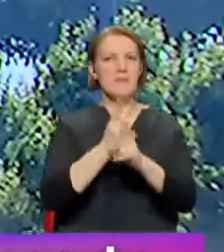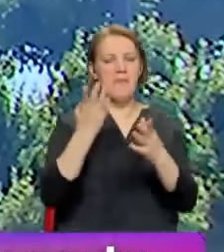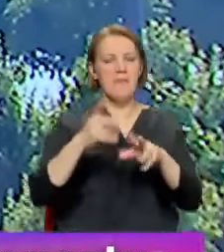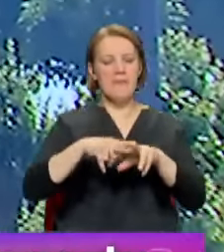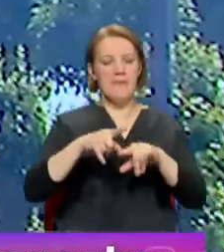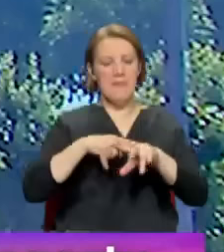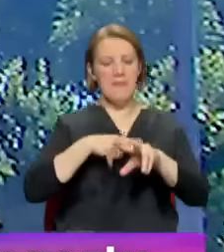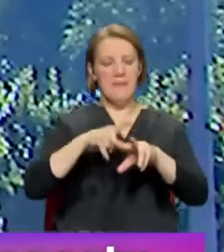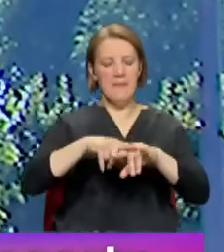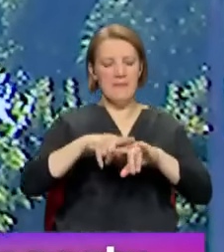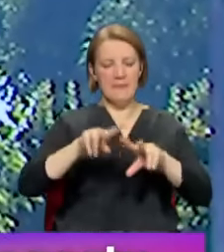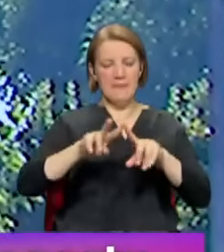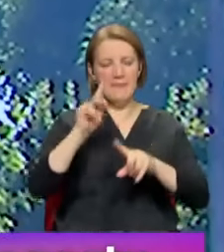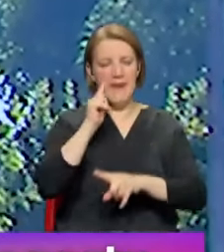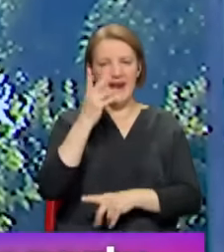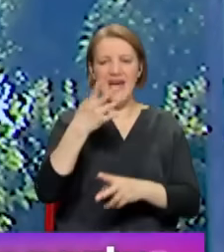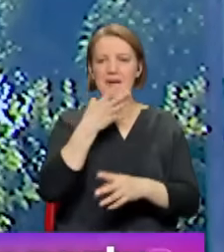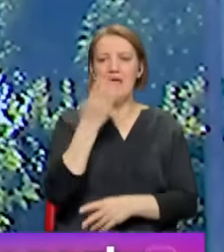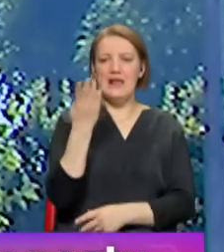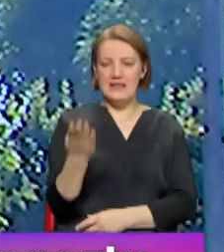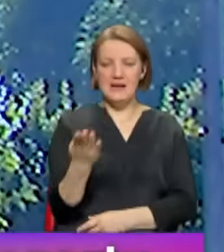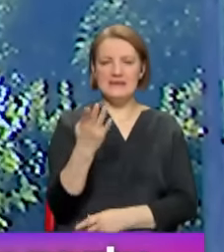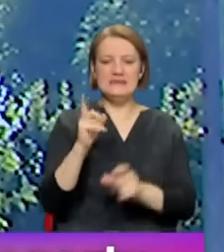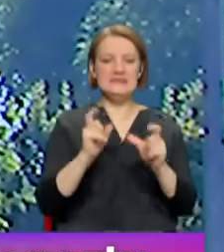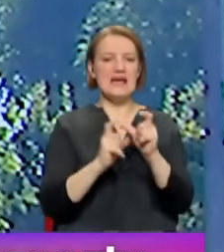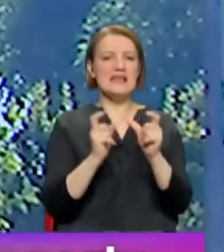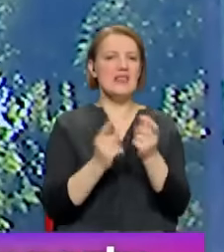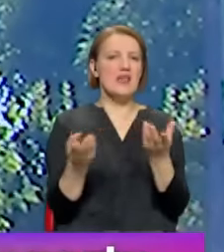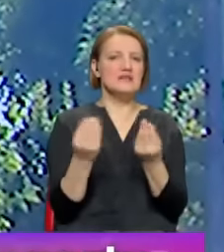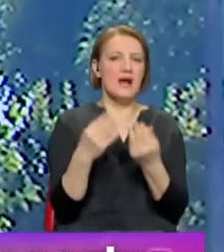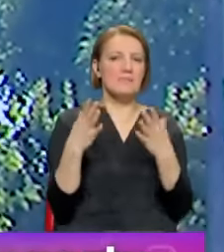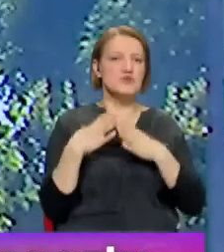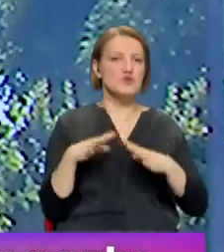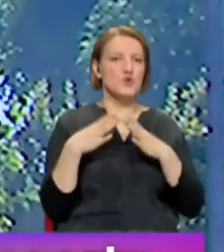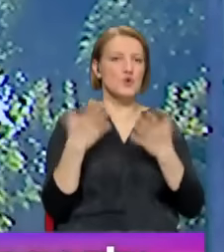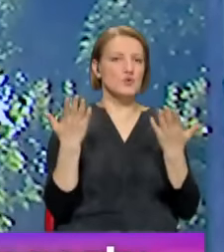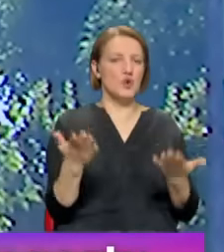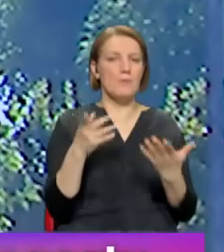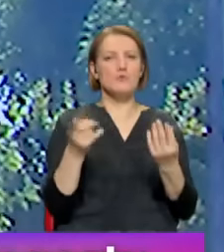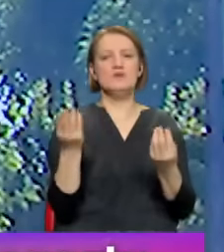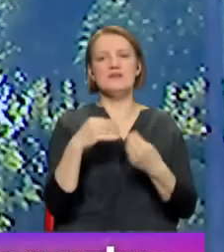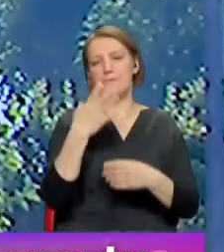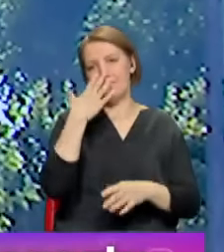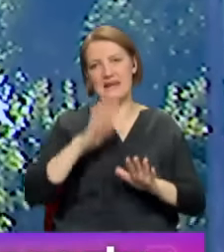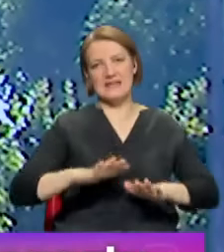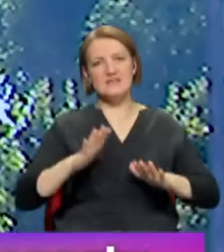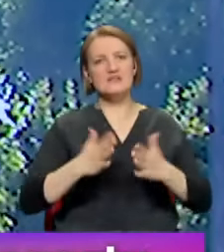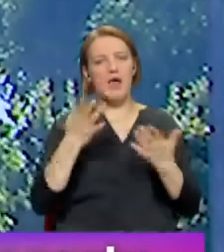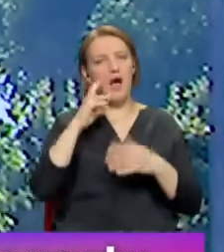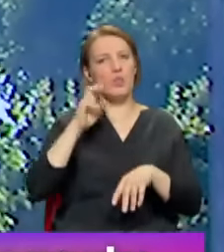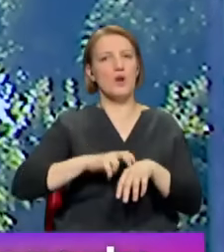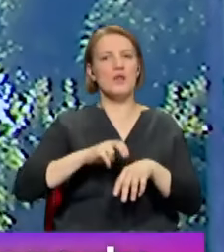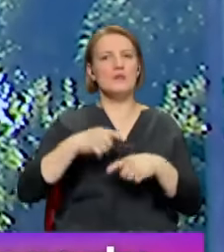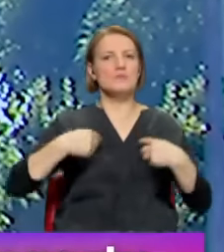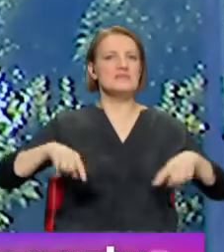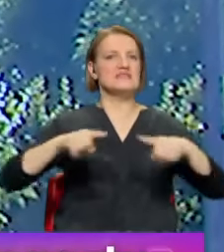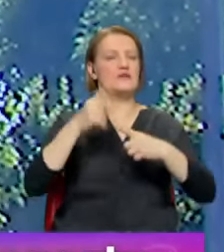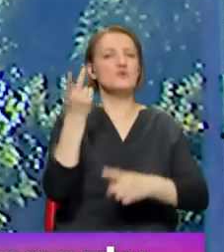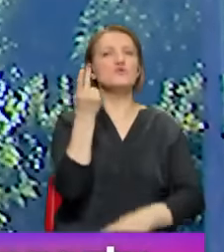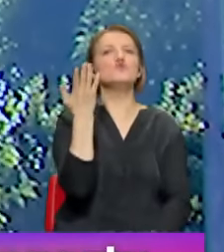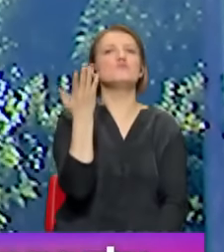Ayhan Bey bir emekli kendisi. Emekli olarak seyyanen zam istiyoruz diyor. Bu zam beklentisini hatırlatıyor. Bizi de